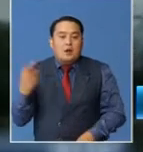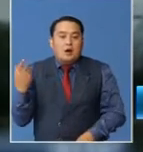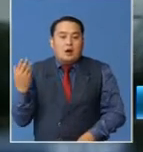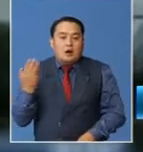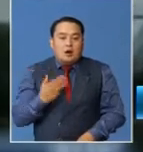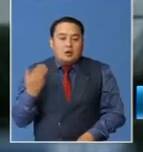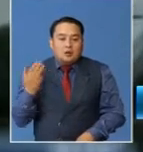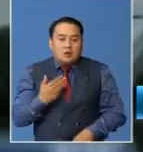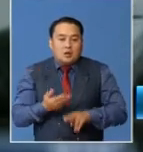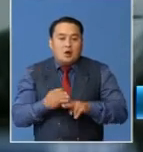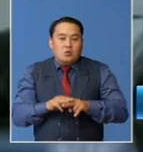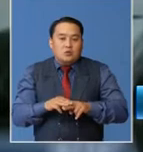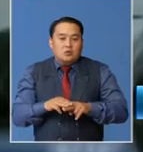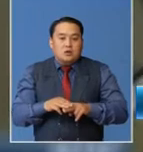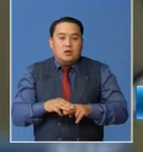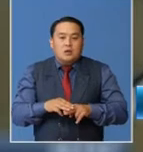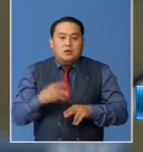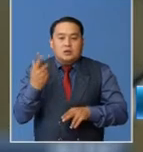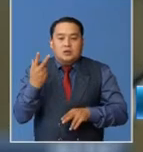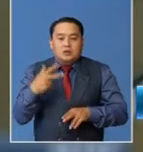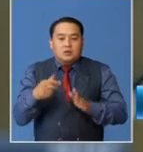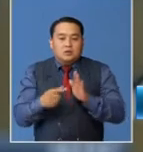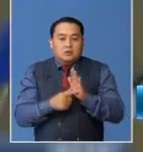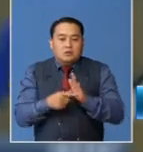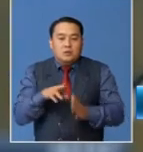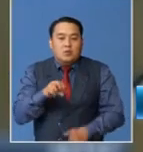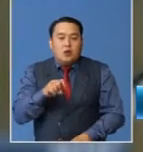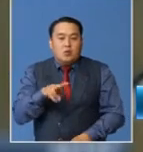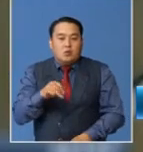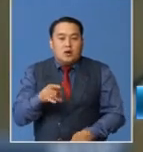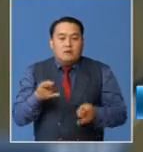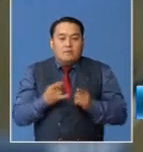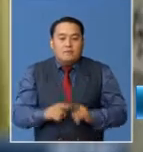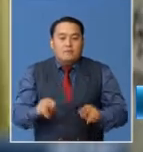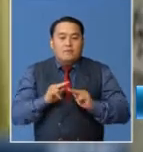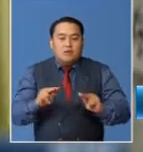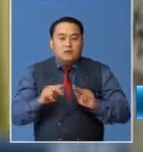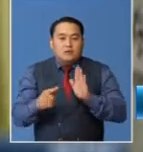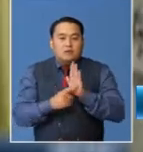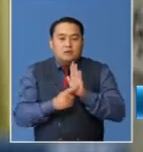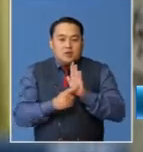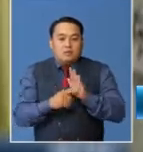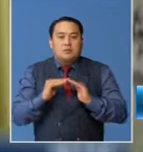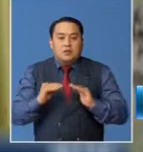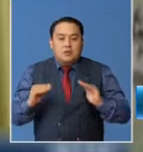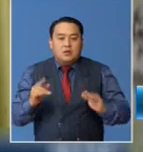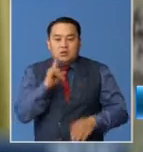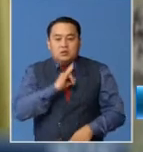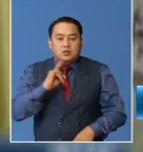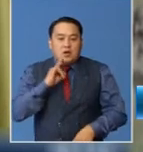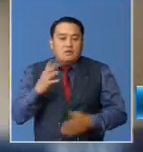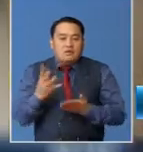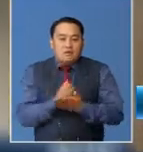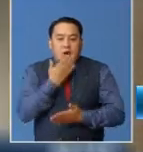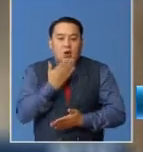число матерей-героинь. Одна из них – 37-летняя Лаура Айджанова, которая воспитывает 7 детей. Несмотря на это, женщина находит время